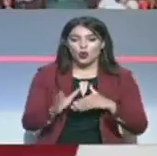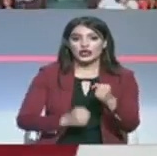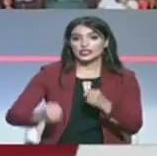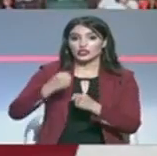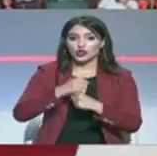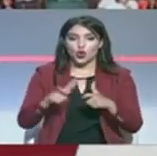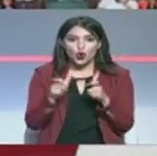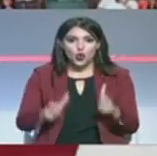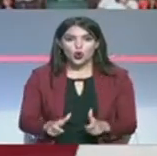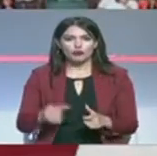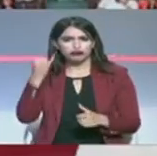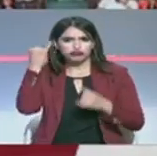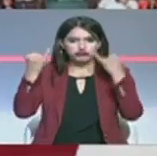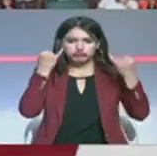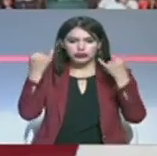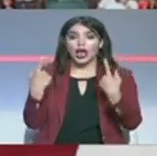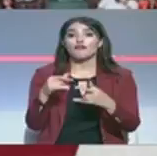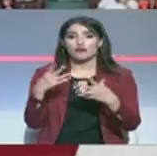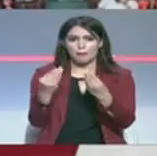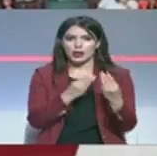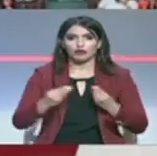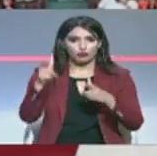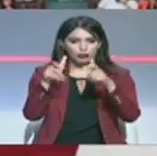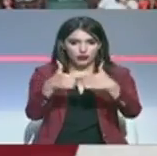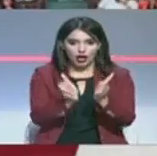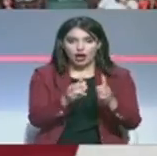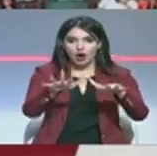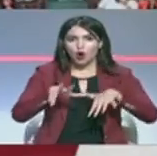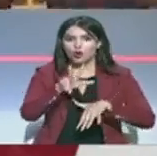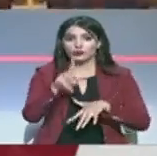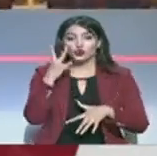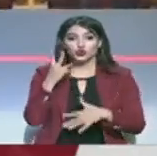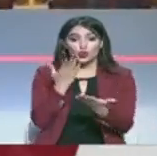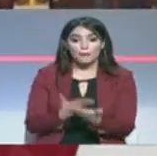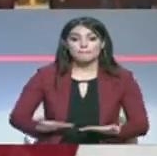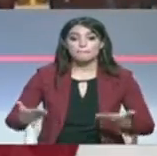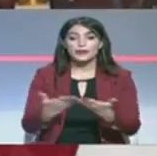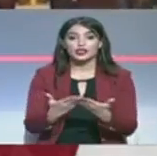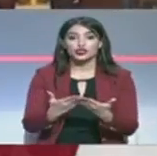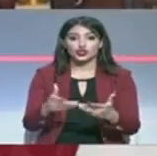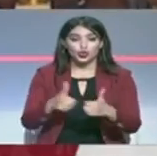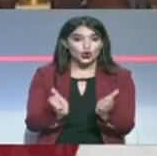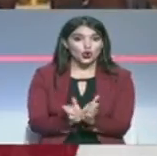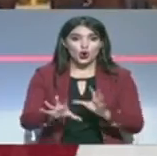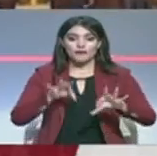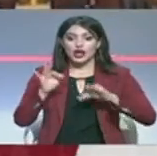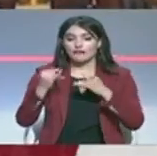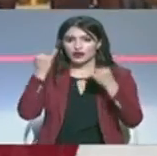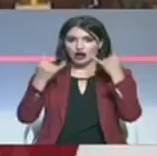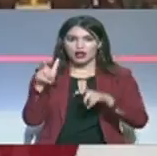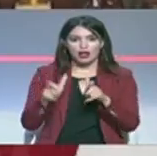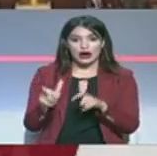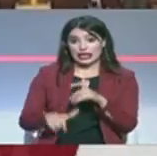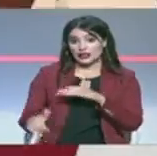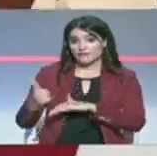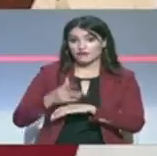الحكومة تبلورت تفاهمات برلمانية مختلفة كليا عن المشهد الحكومي الذي أفرزته مشاورة الفخفاخ، ما